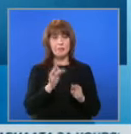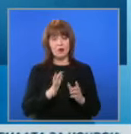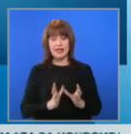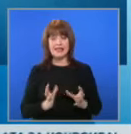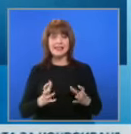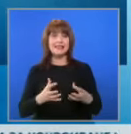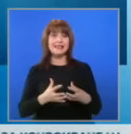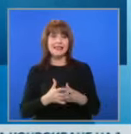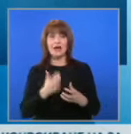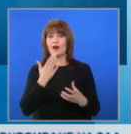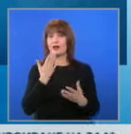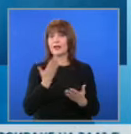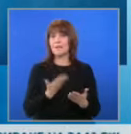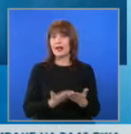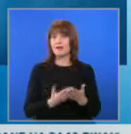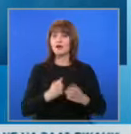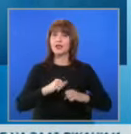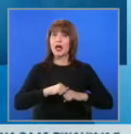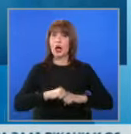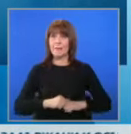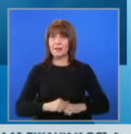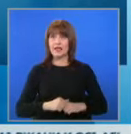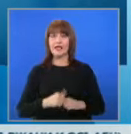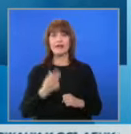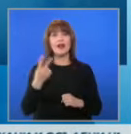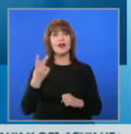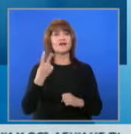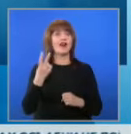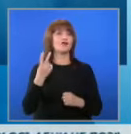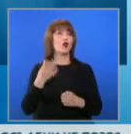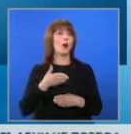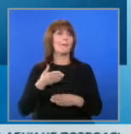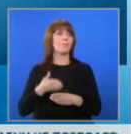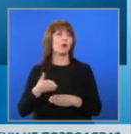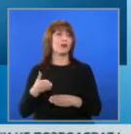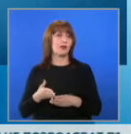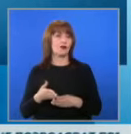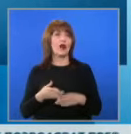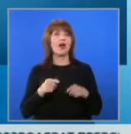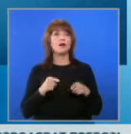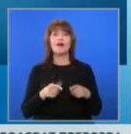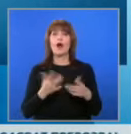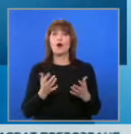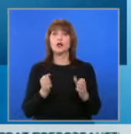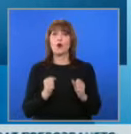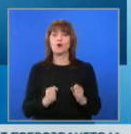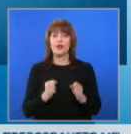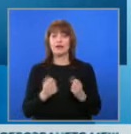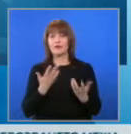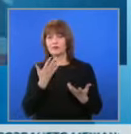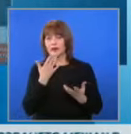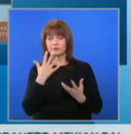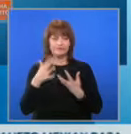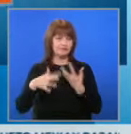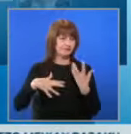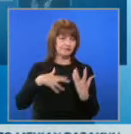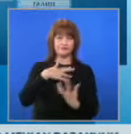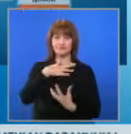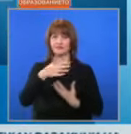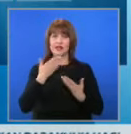на предложения от нея кабинет в втора процедура. Естествено, това, което очакваме, е бурни дебати, ако